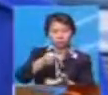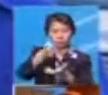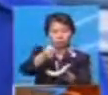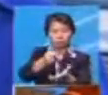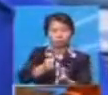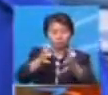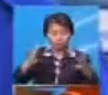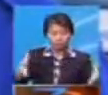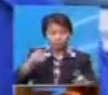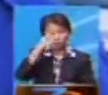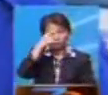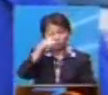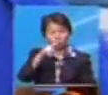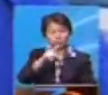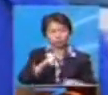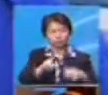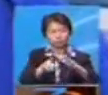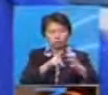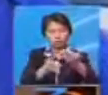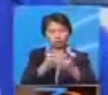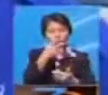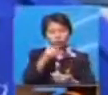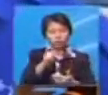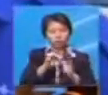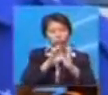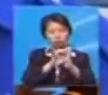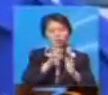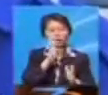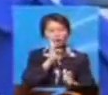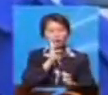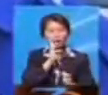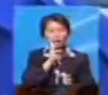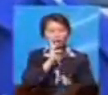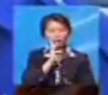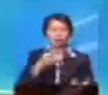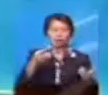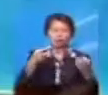untuk infrastruktur api, air dan telekomunikasi.